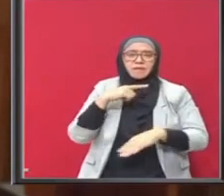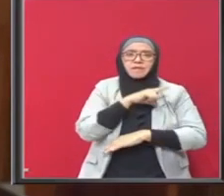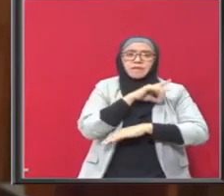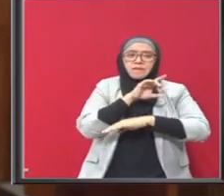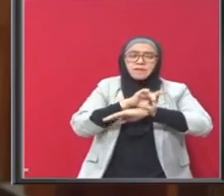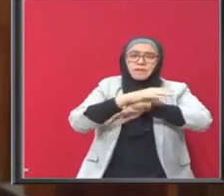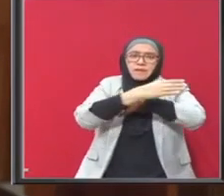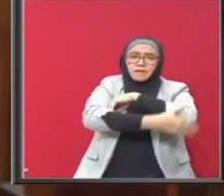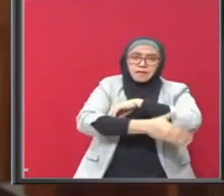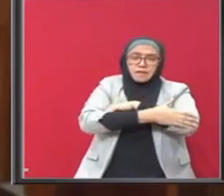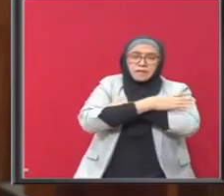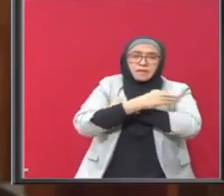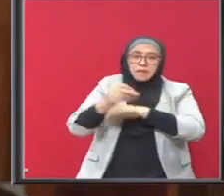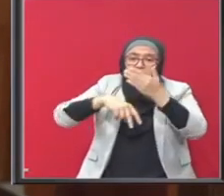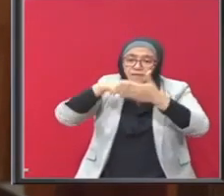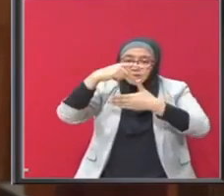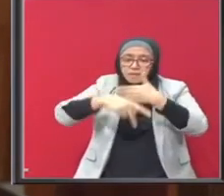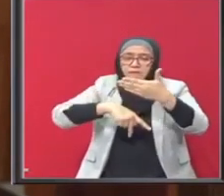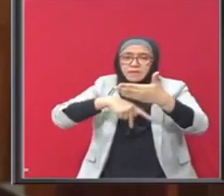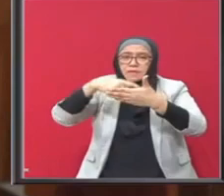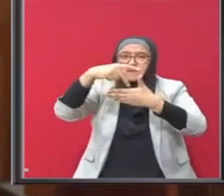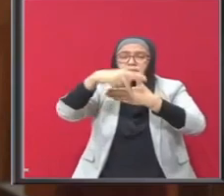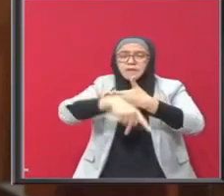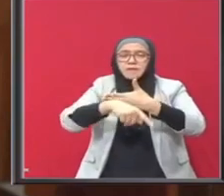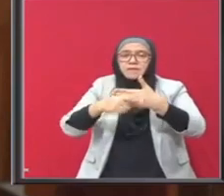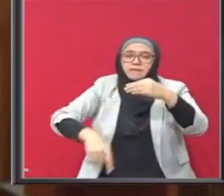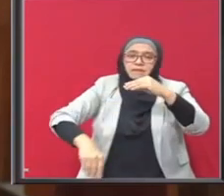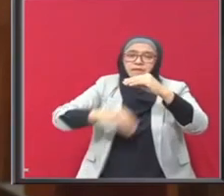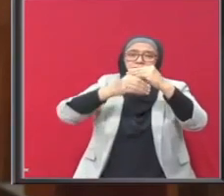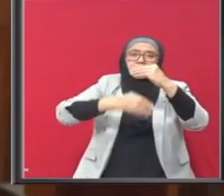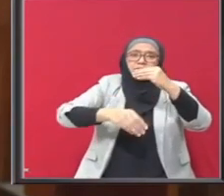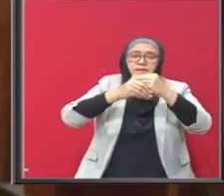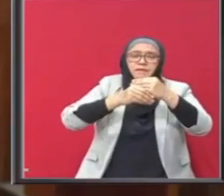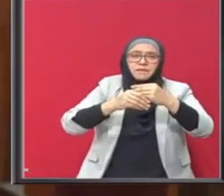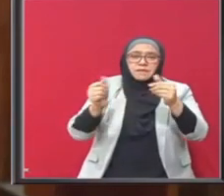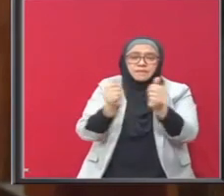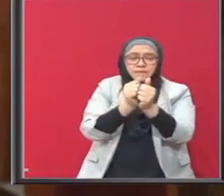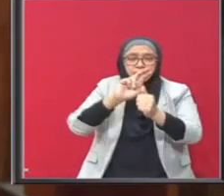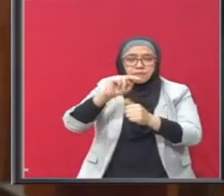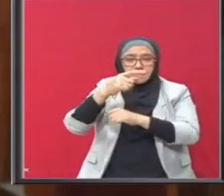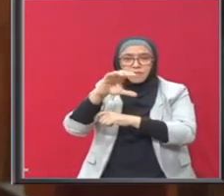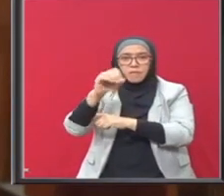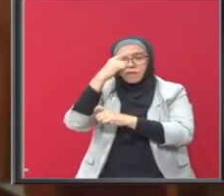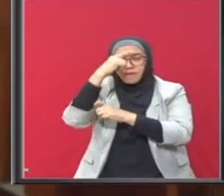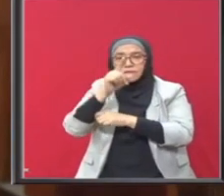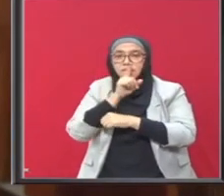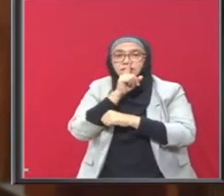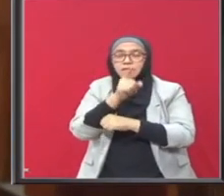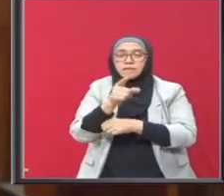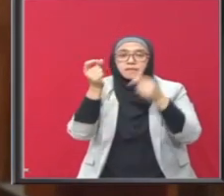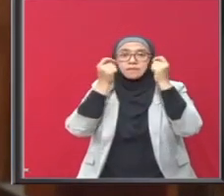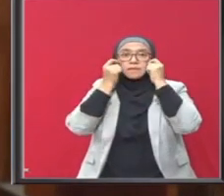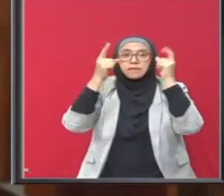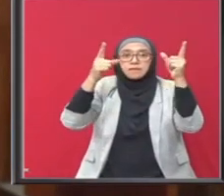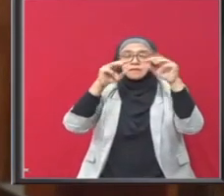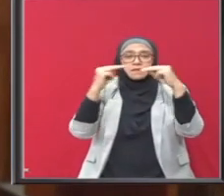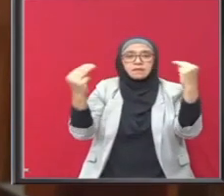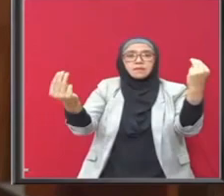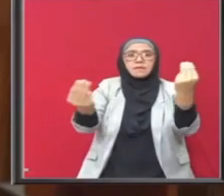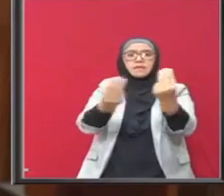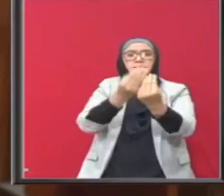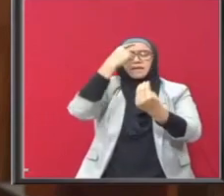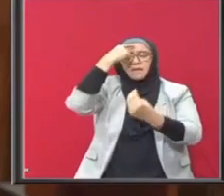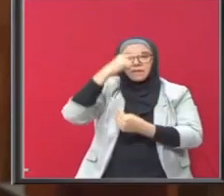program-program untuk kita tambah pedagogi kerjasama daripada enjoy untuk memastikan kesadaran masyarakat untuk sama-sama